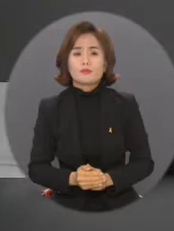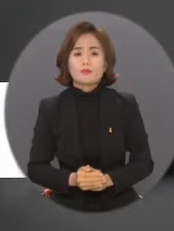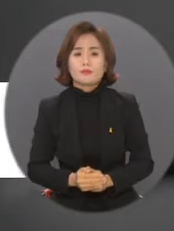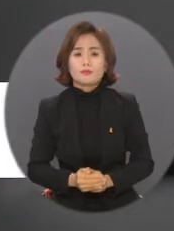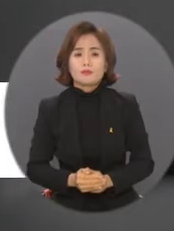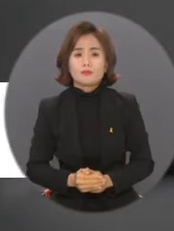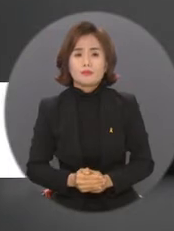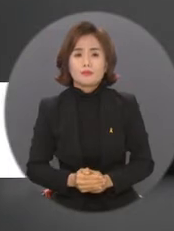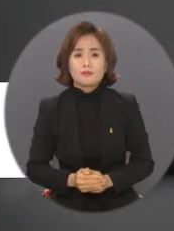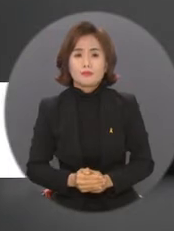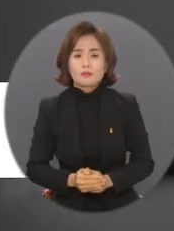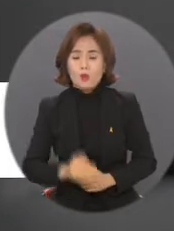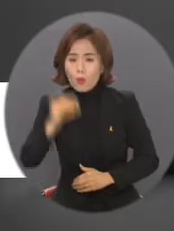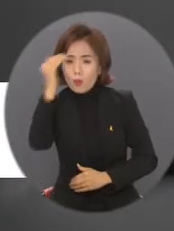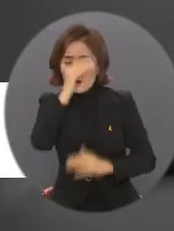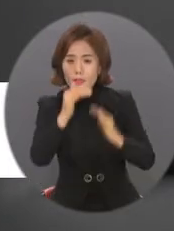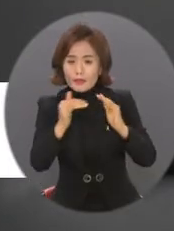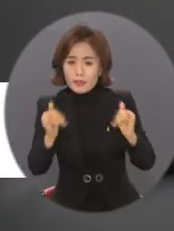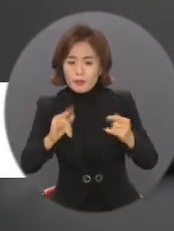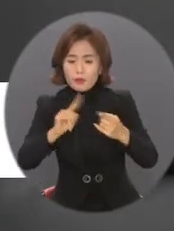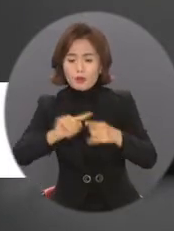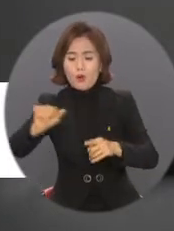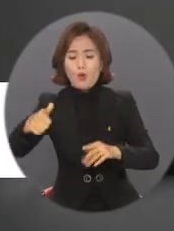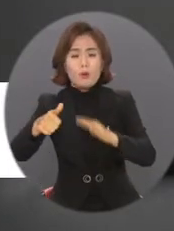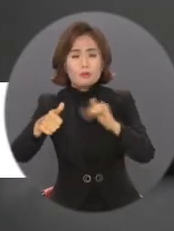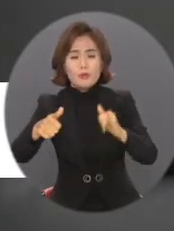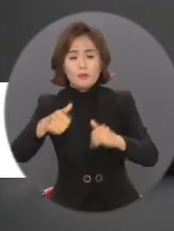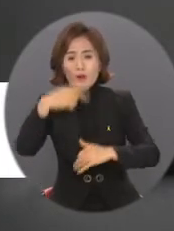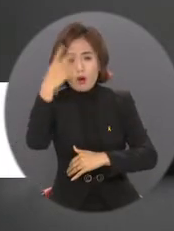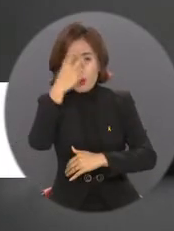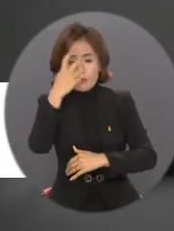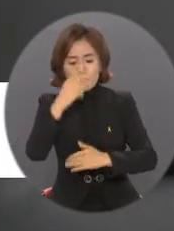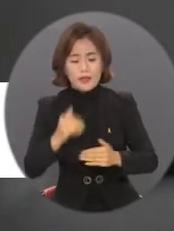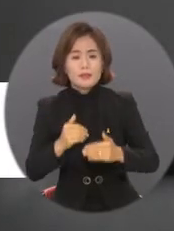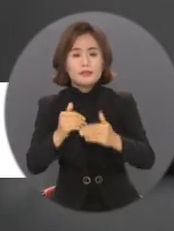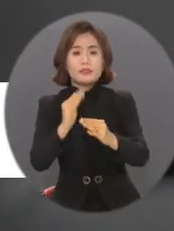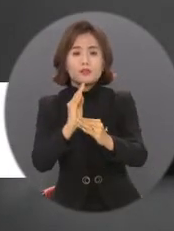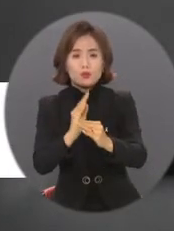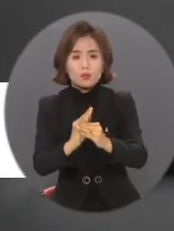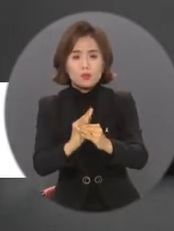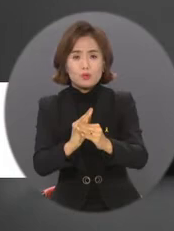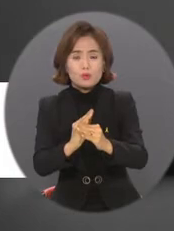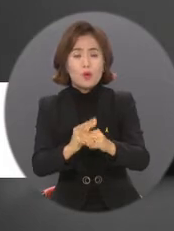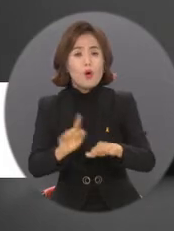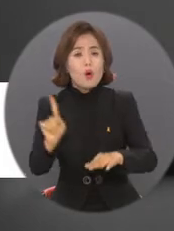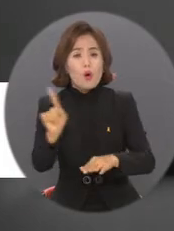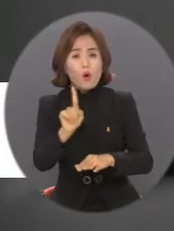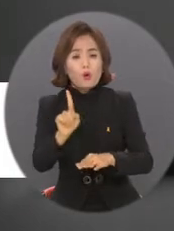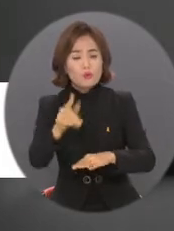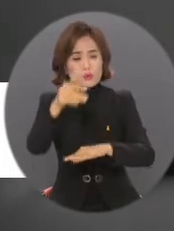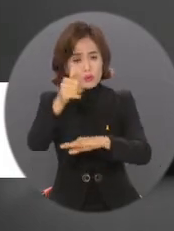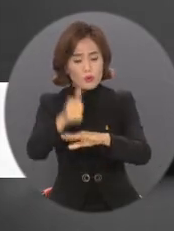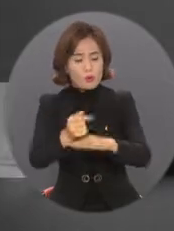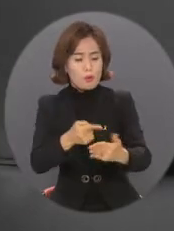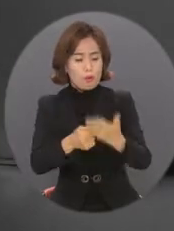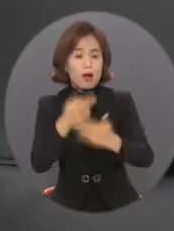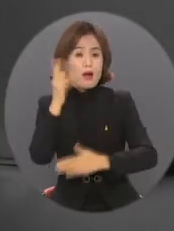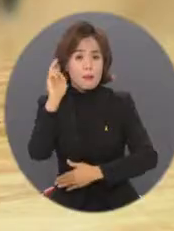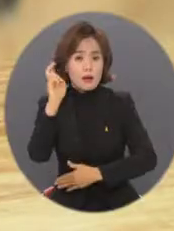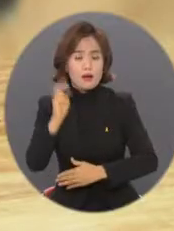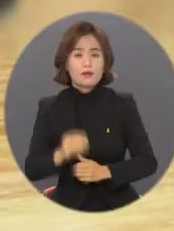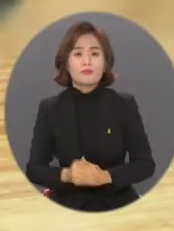그러면 댁 관객이 라든가 그 분들에 대해서 오드 웨이드 검사 타고 있는데요 오늘 통에 그 결과가 좀 나을 것